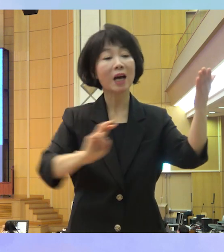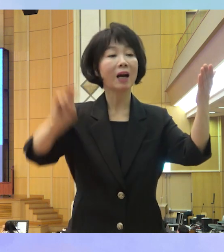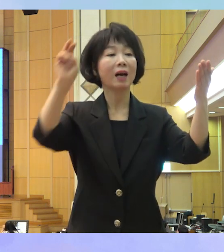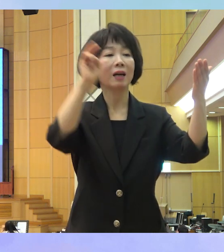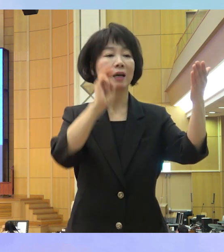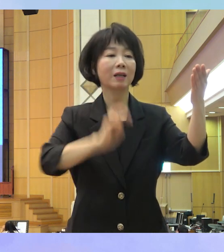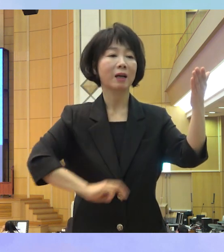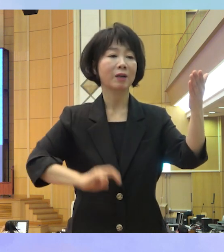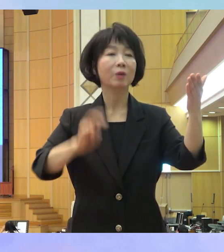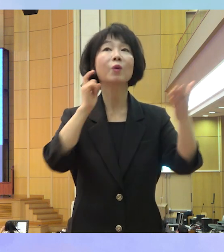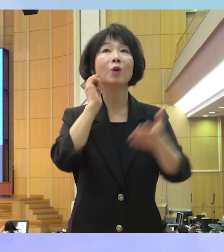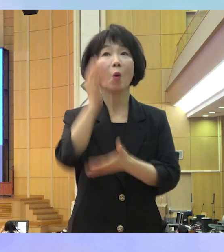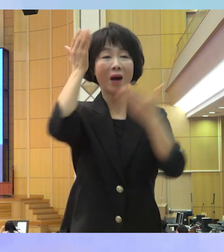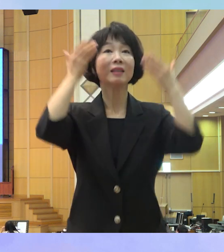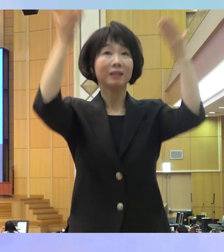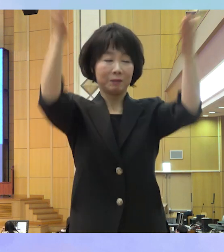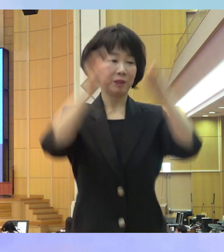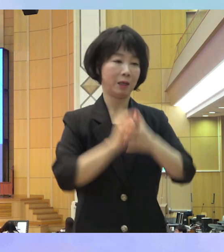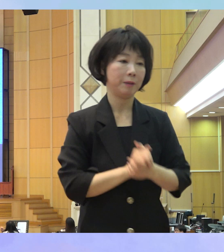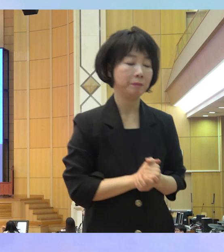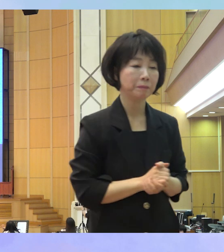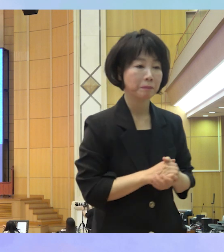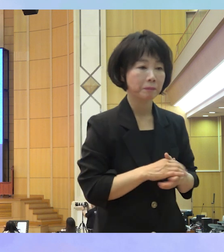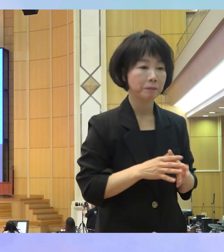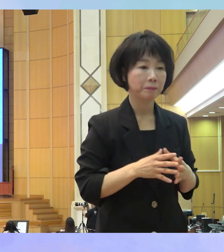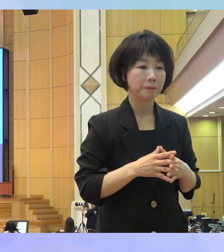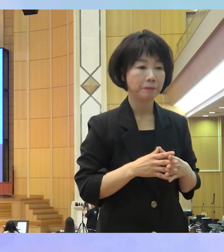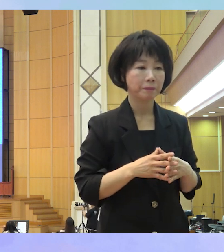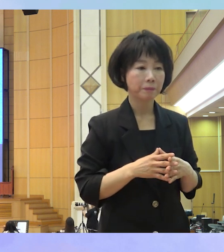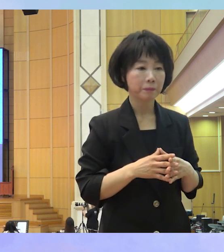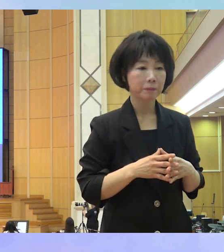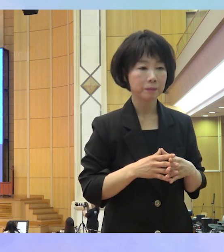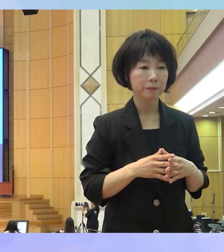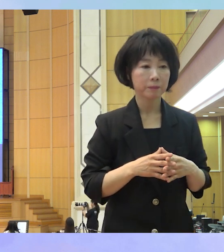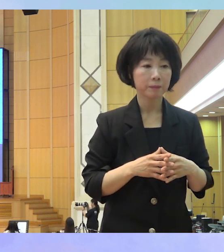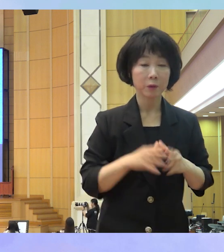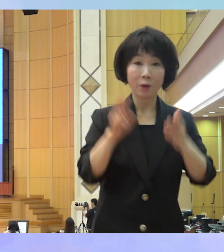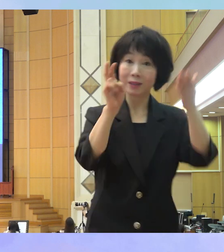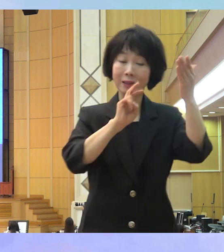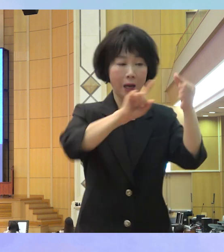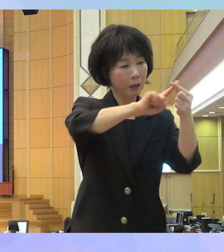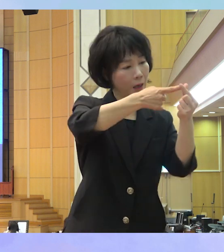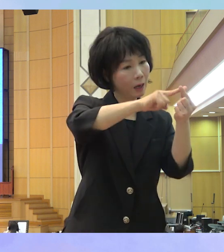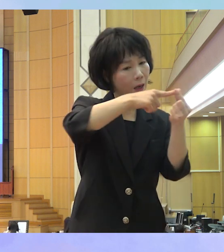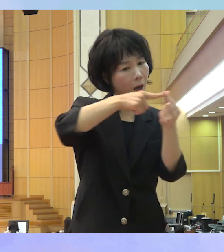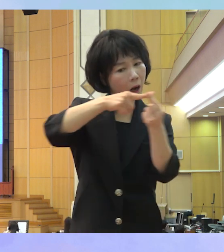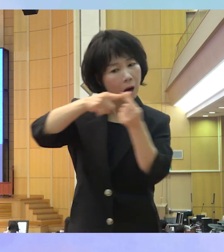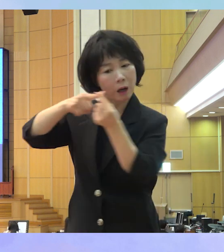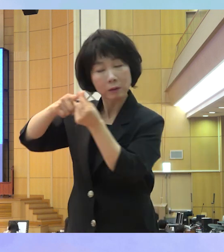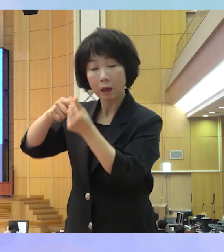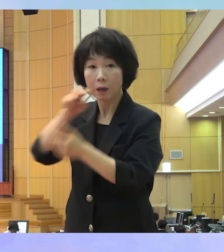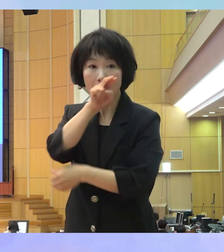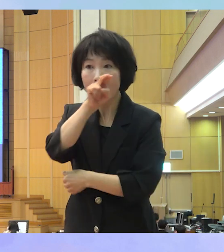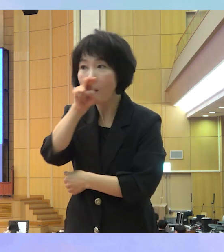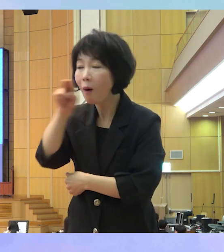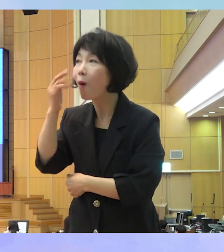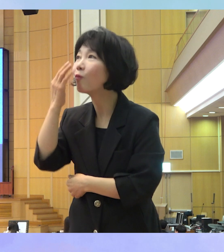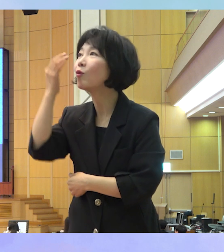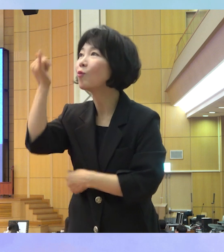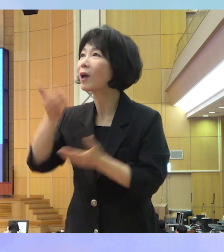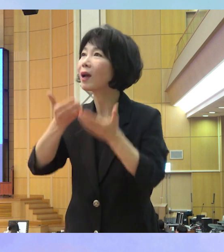담아서 헌금 찬양을 드리긴 할 건데요. 가사를 한번 잘 보시면 우리 부모님들께 이렇게